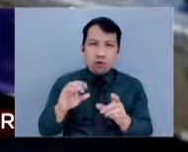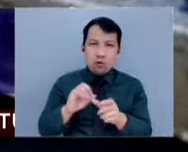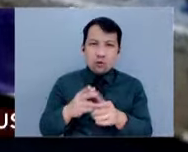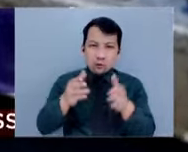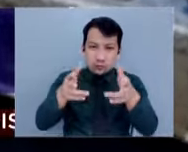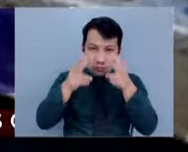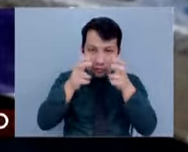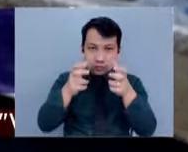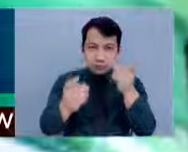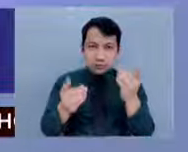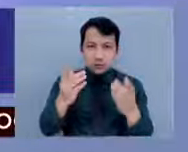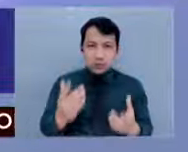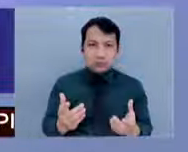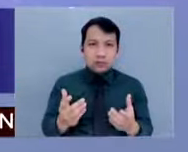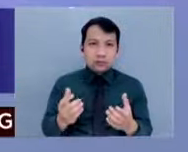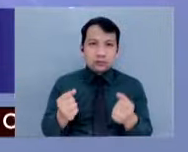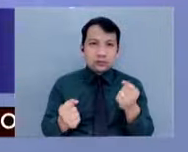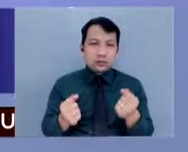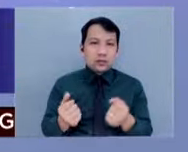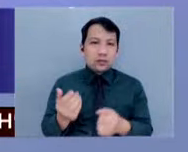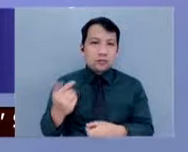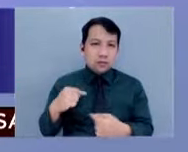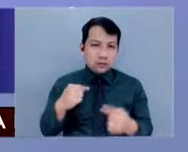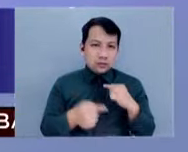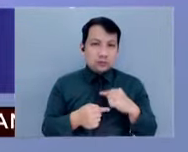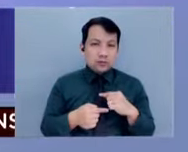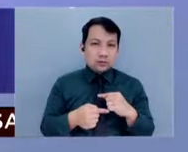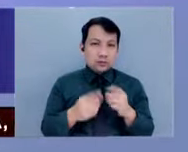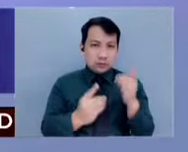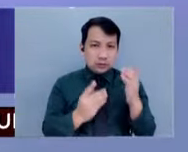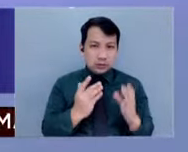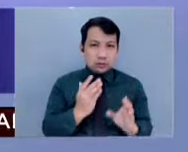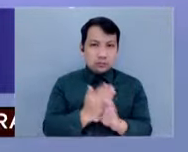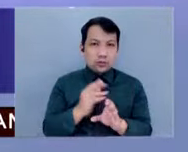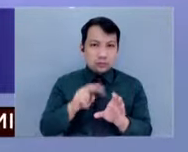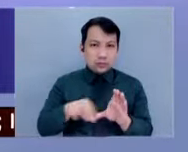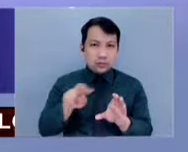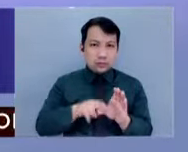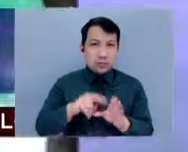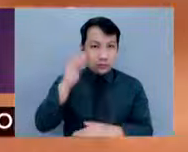sa pagmamaneho. Sugatan ang driver ng van at pasahero nitong Koreano.